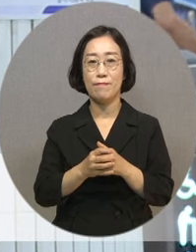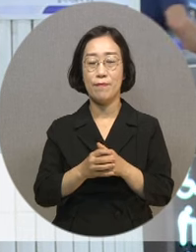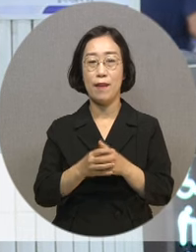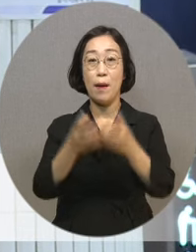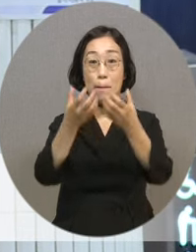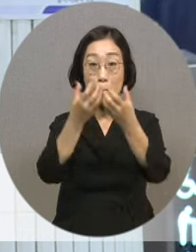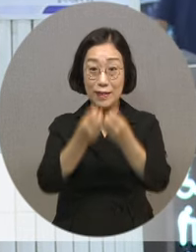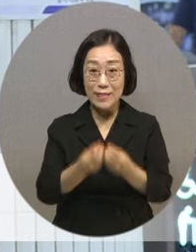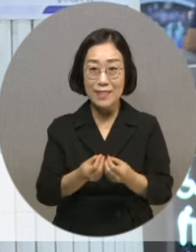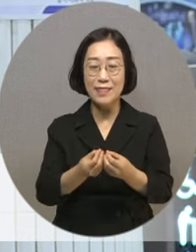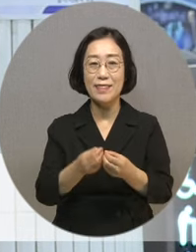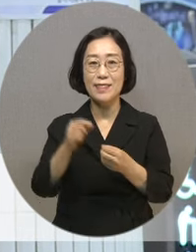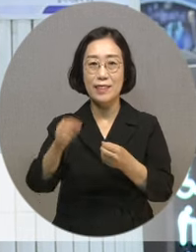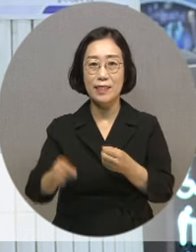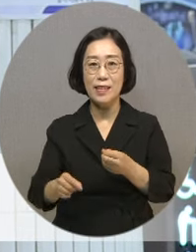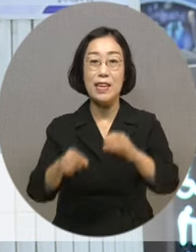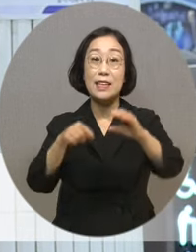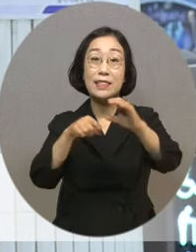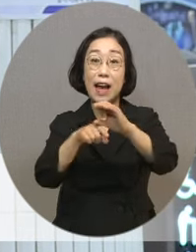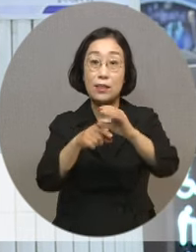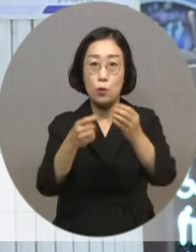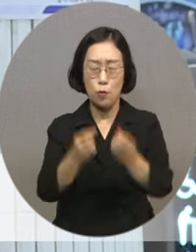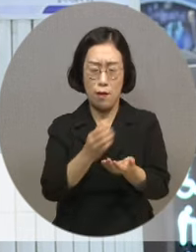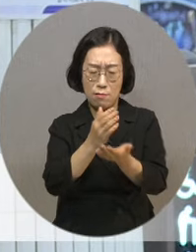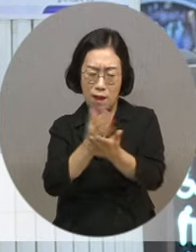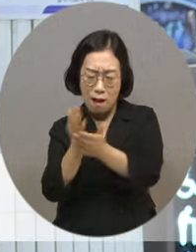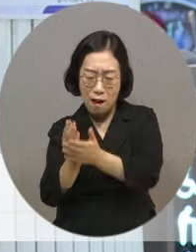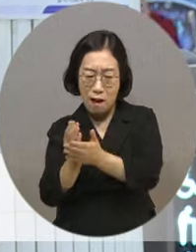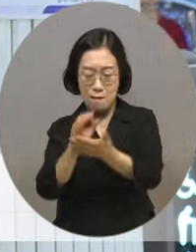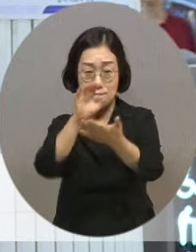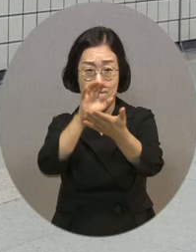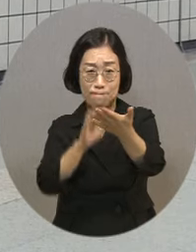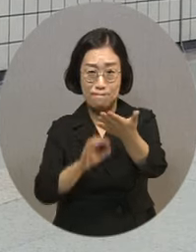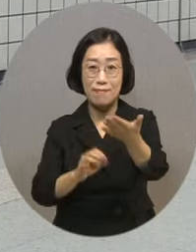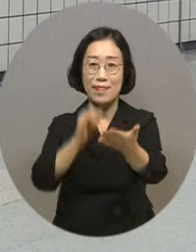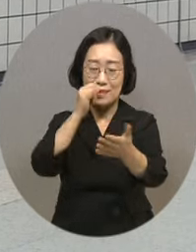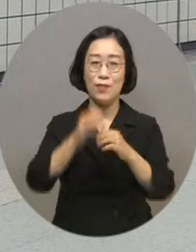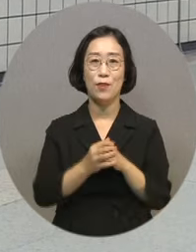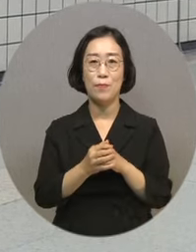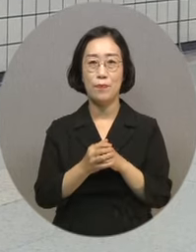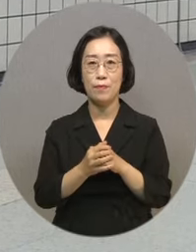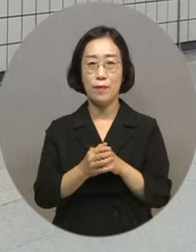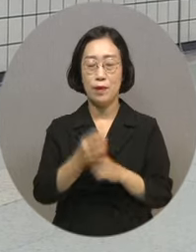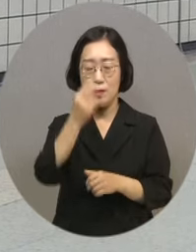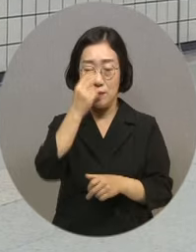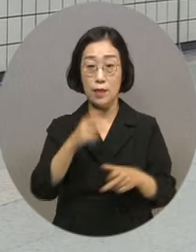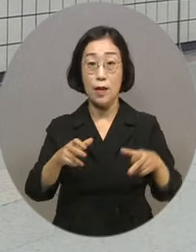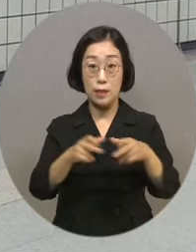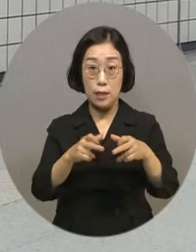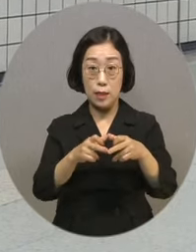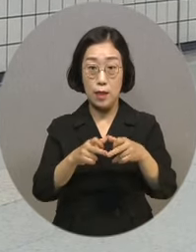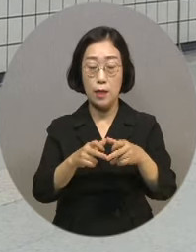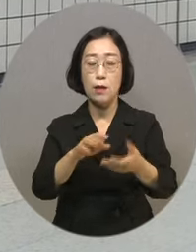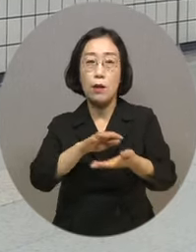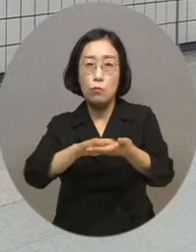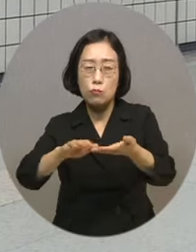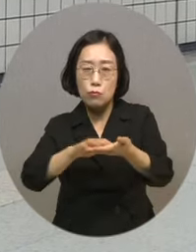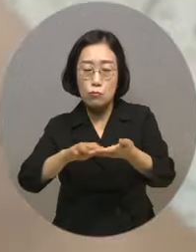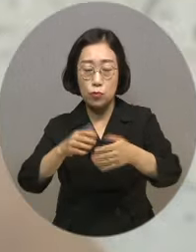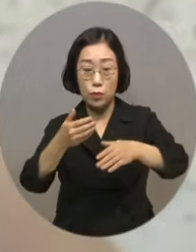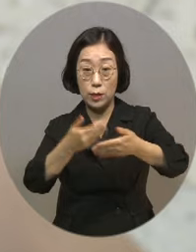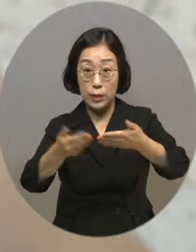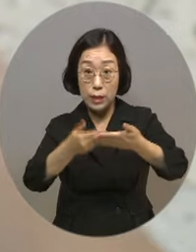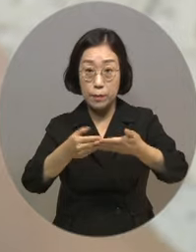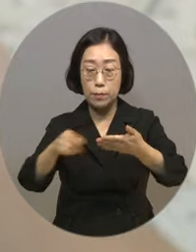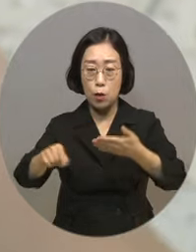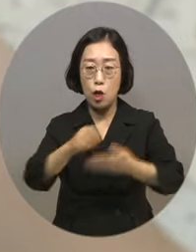그 촉각지도 백가 사전이라고 생각을 하게 되었습니다 시각 장애인은 촉지도 이용해 자신이 원하는